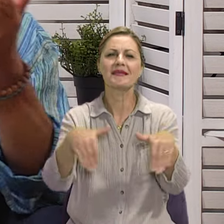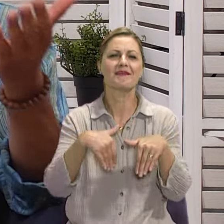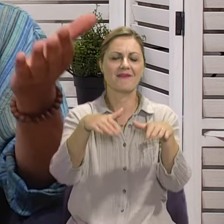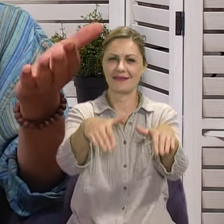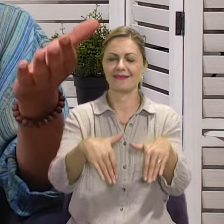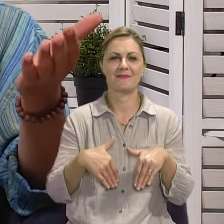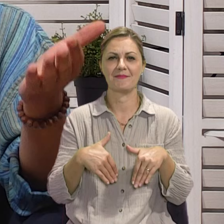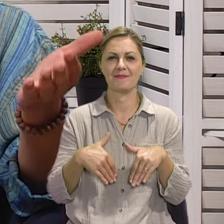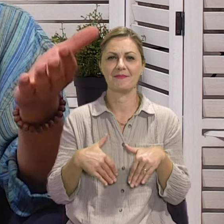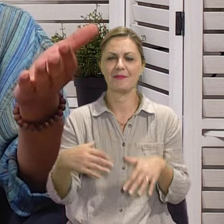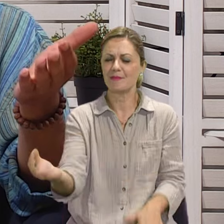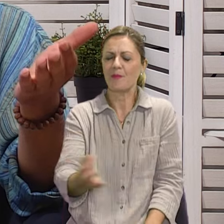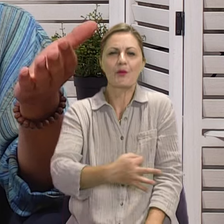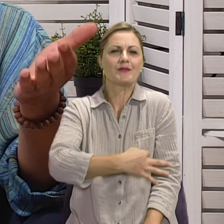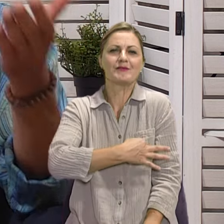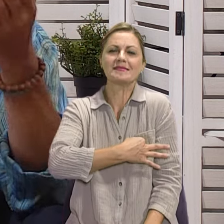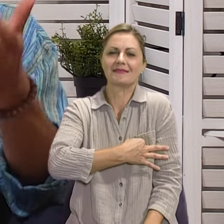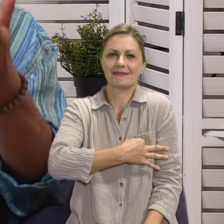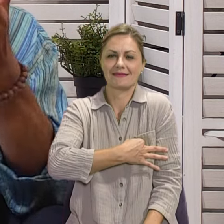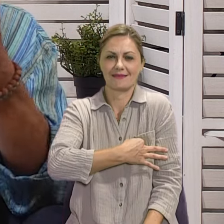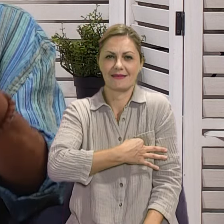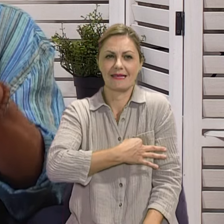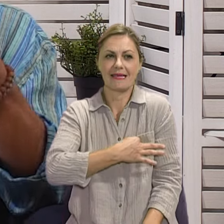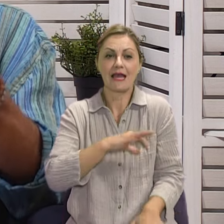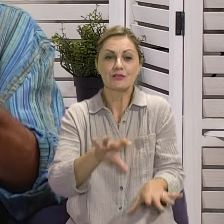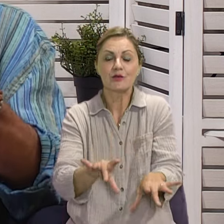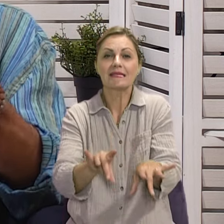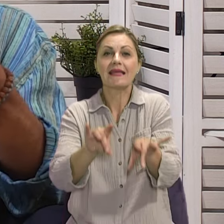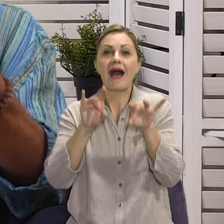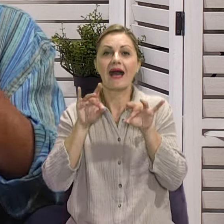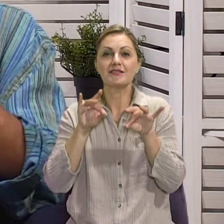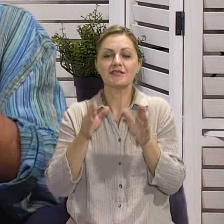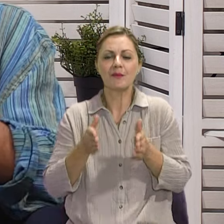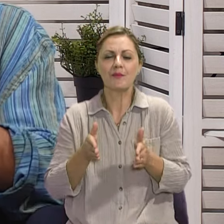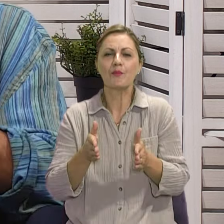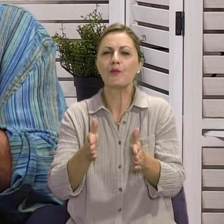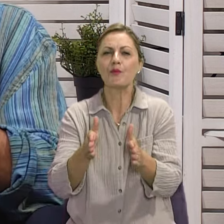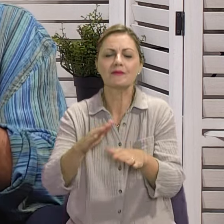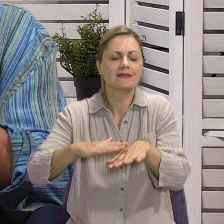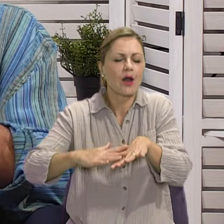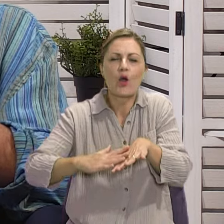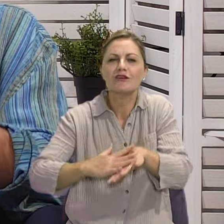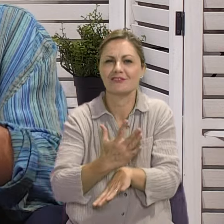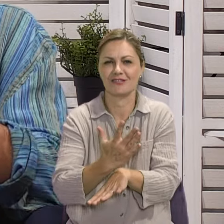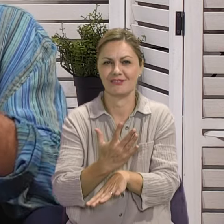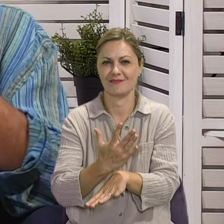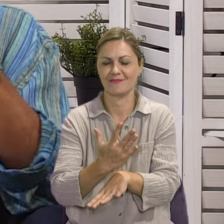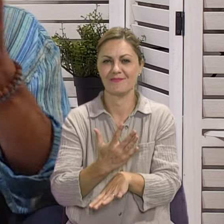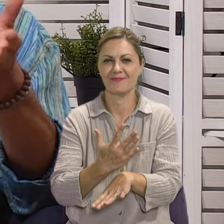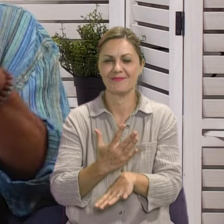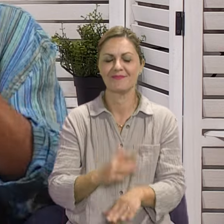Pa koji dođe, uvijek ću naći razloga da je baš moj. Ono najljepše,